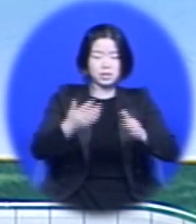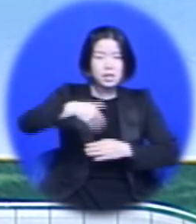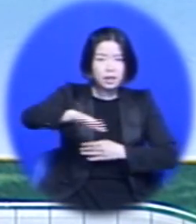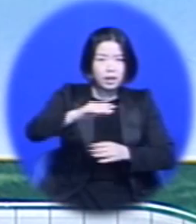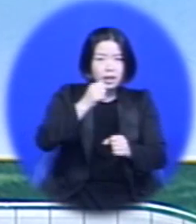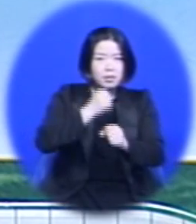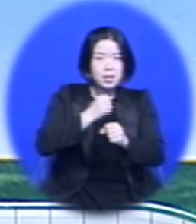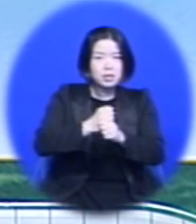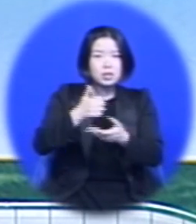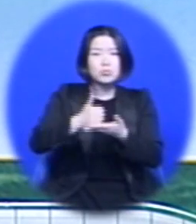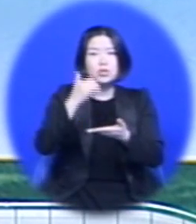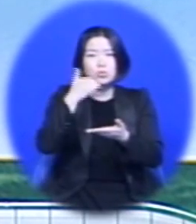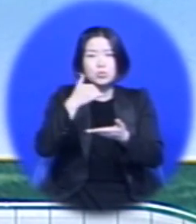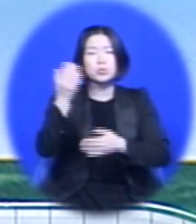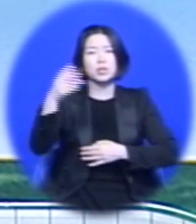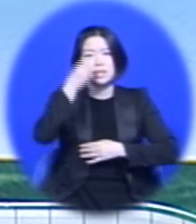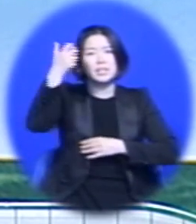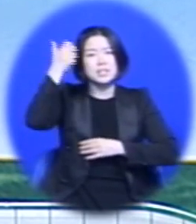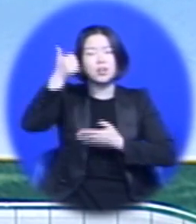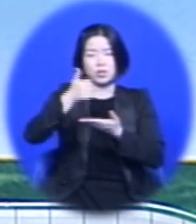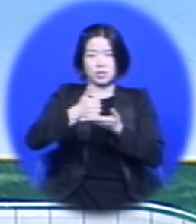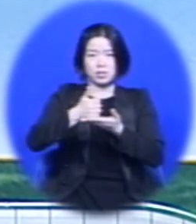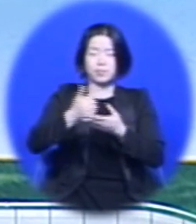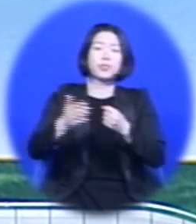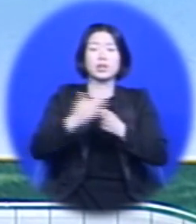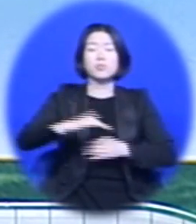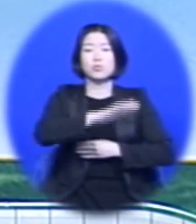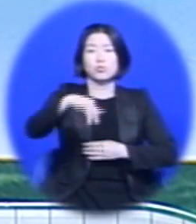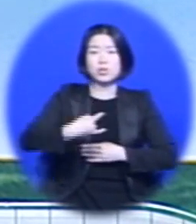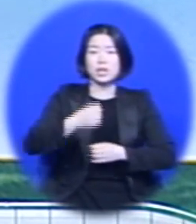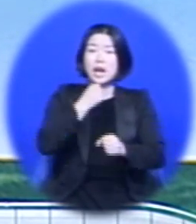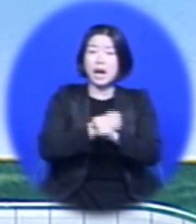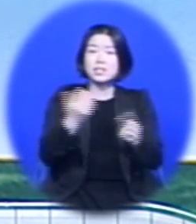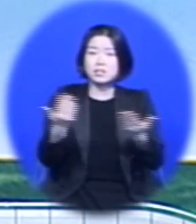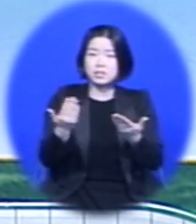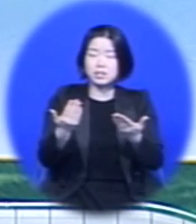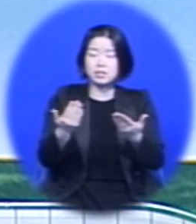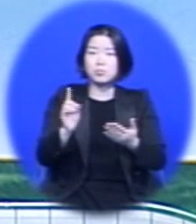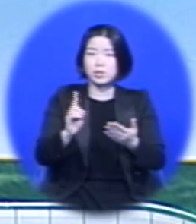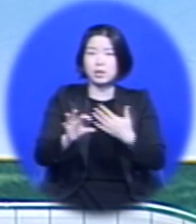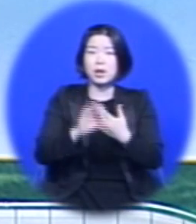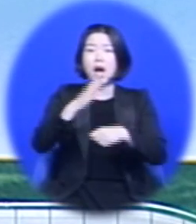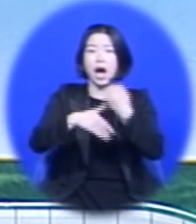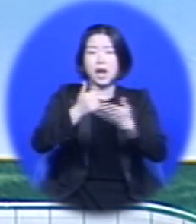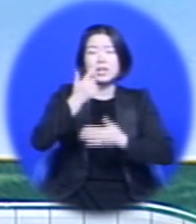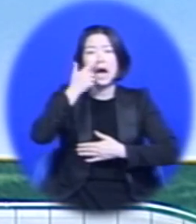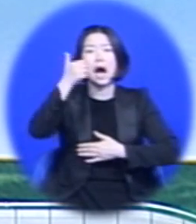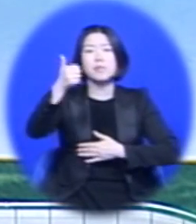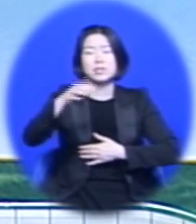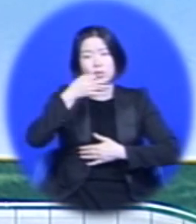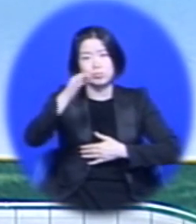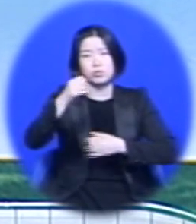분이 성령님이세요. 그래서 우리에게 하시는 일이 하나님을 아버지라고 부르게 하시는 거예요.